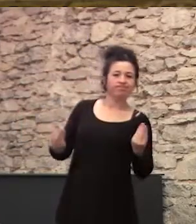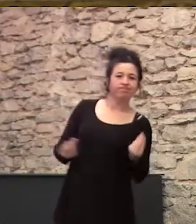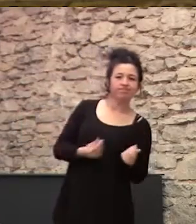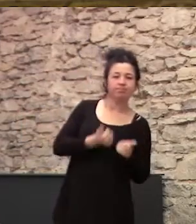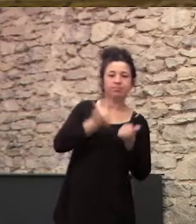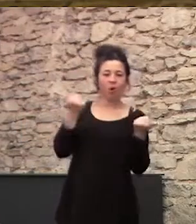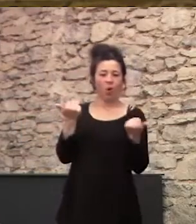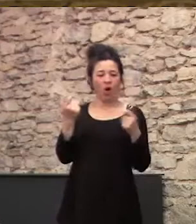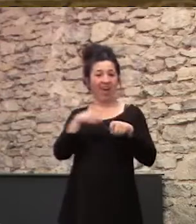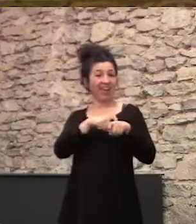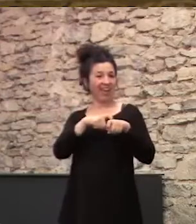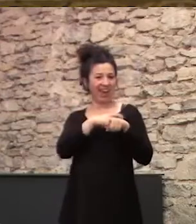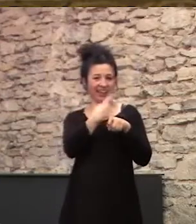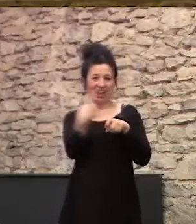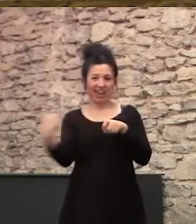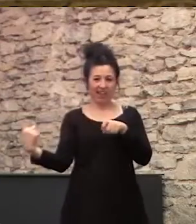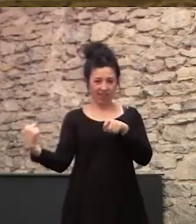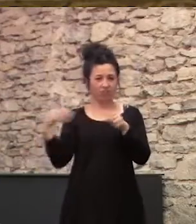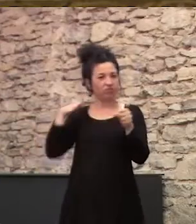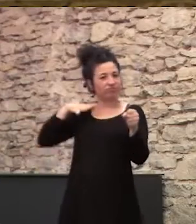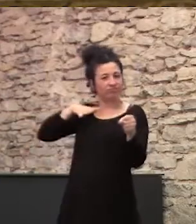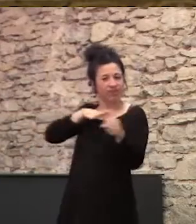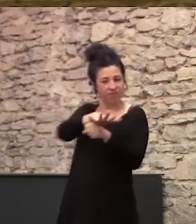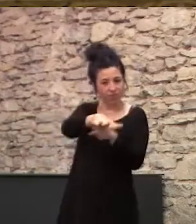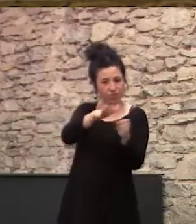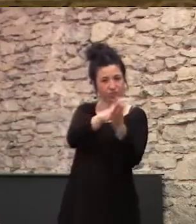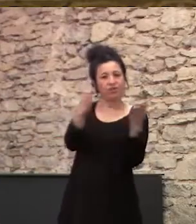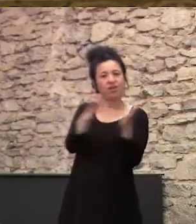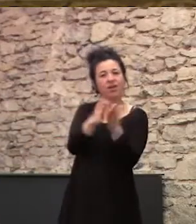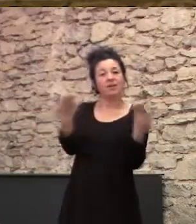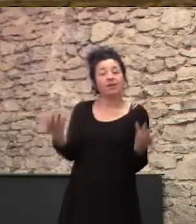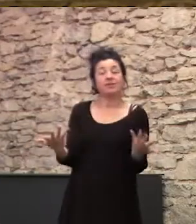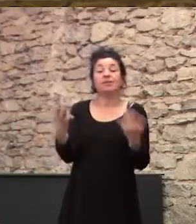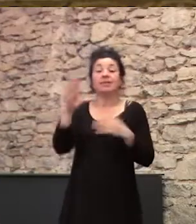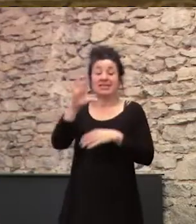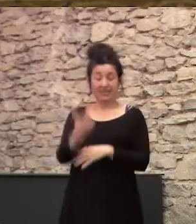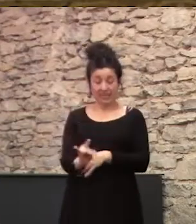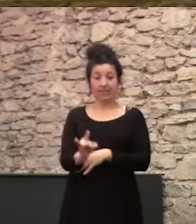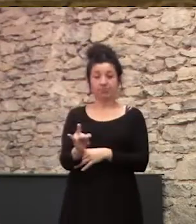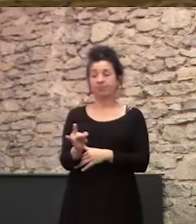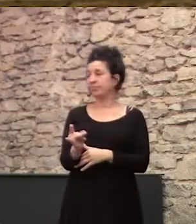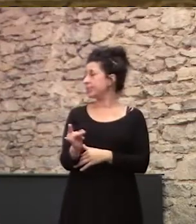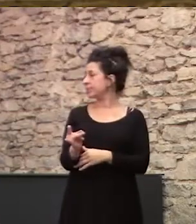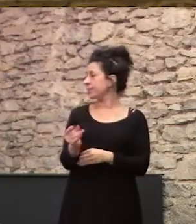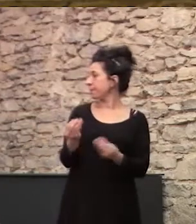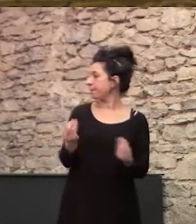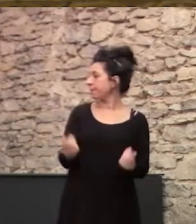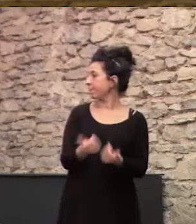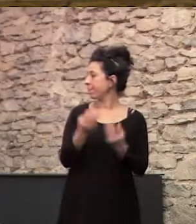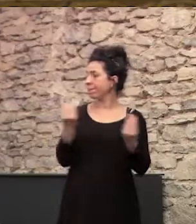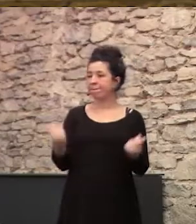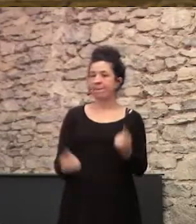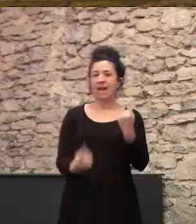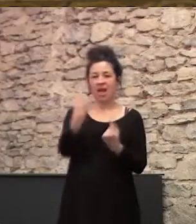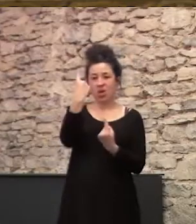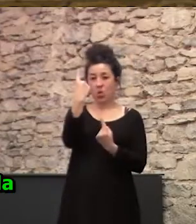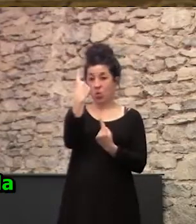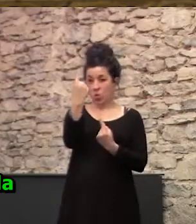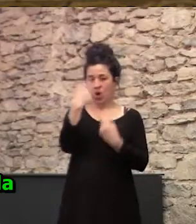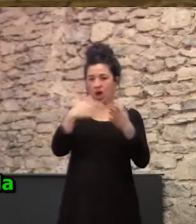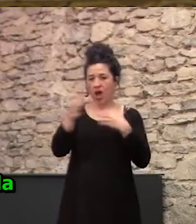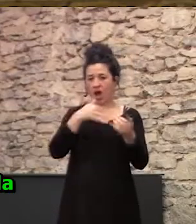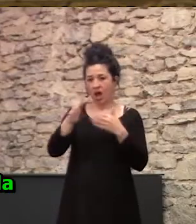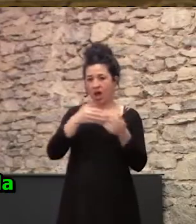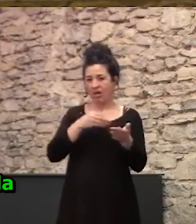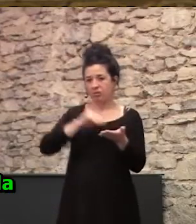hori beti transparatzen dela, baina bai uste dut, zentzu hortan pixkat hauek esaten dute, badago idazle ingeles bat,